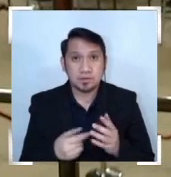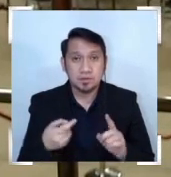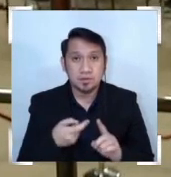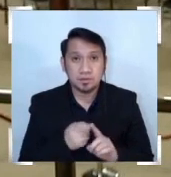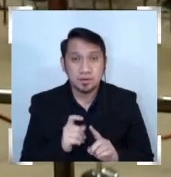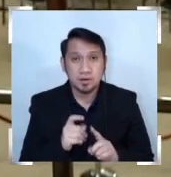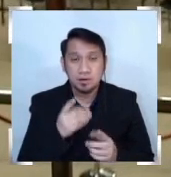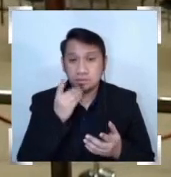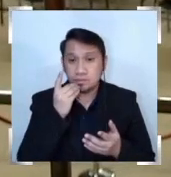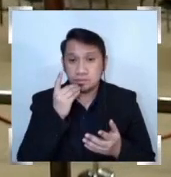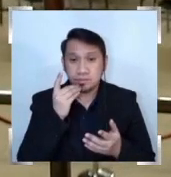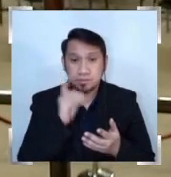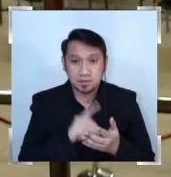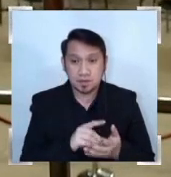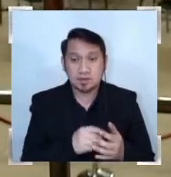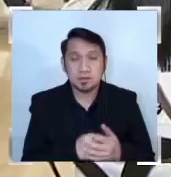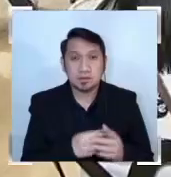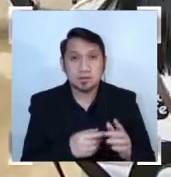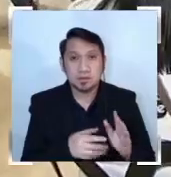sa transparency media server ng COMELEC.